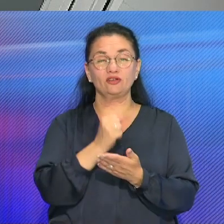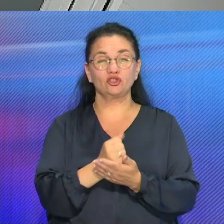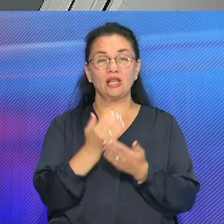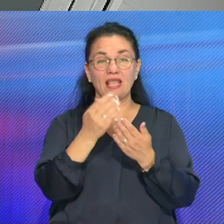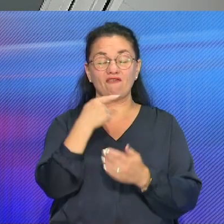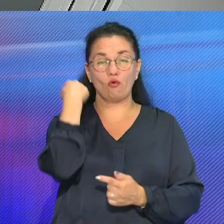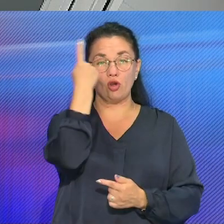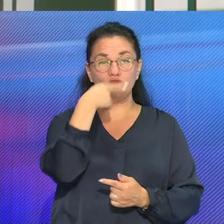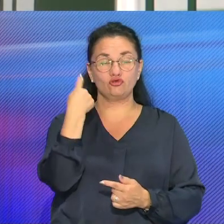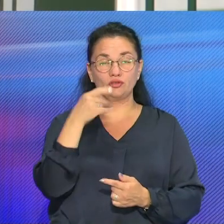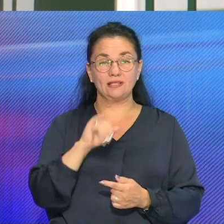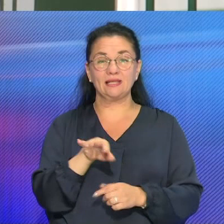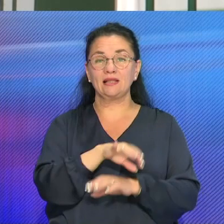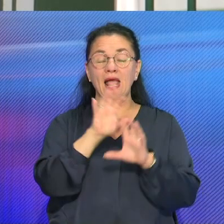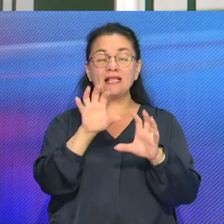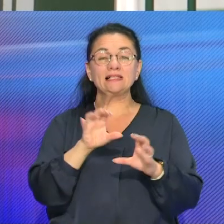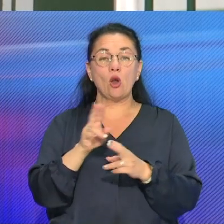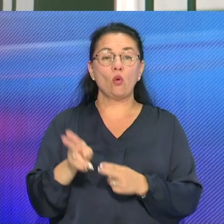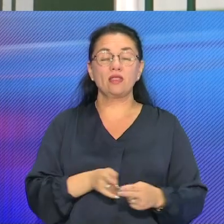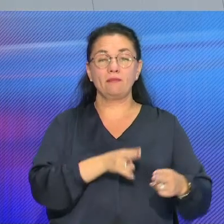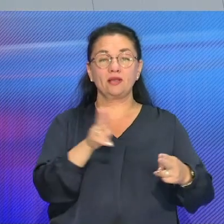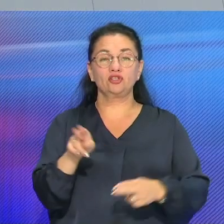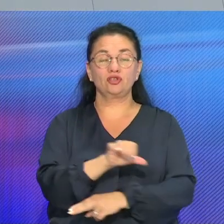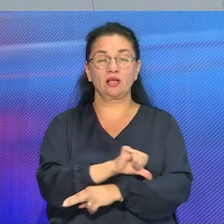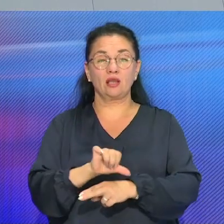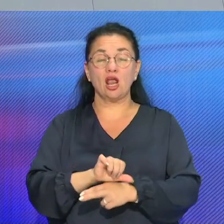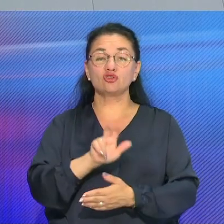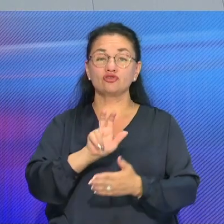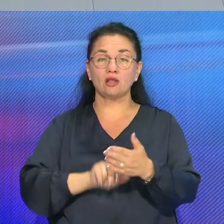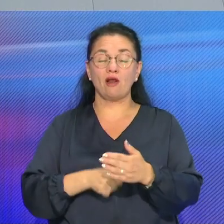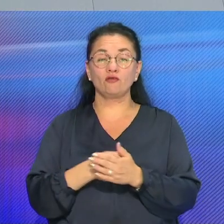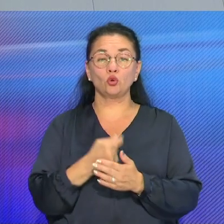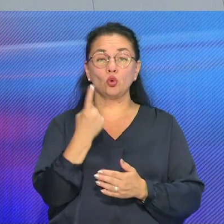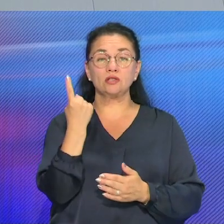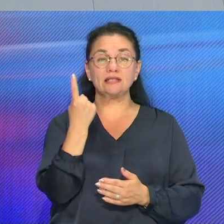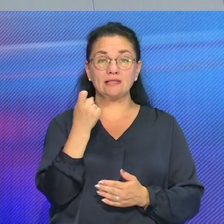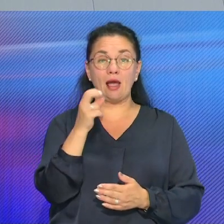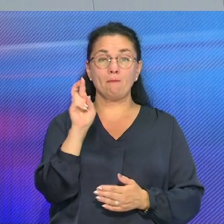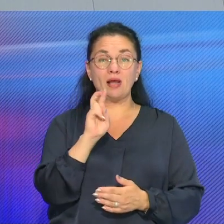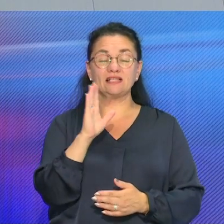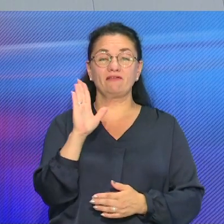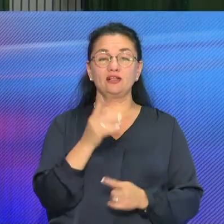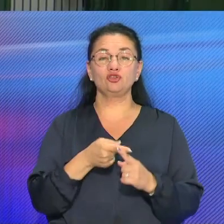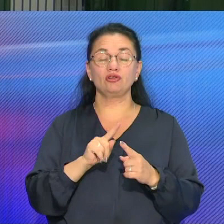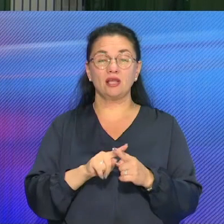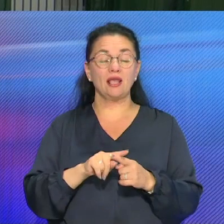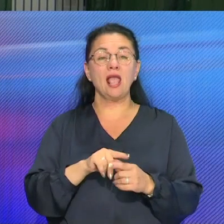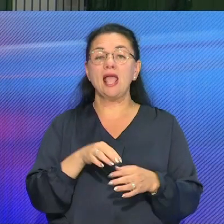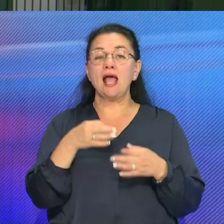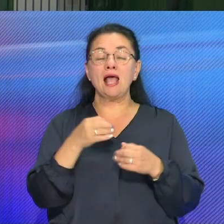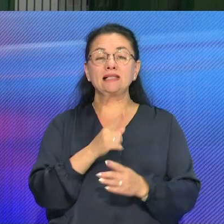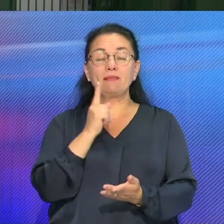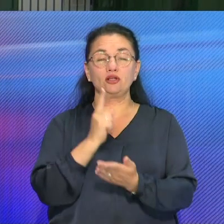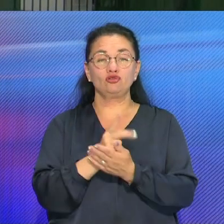незаконного пересечения границы ему погрожает штраф до 100 базовых величин и депортации. А кроме того, за выкрыстание